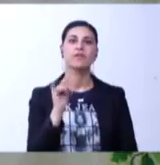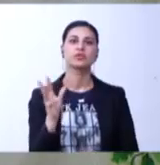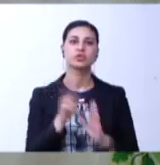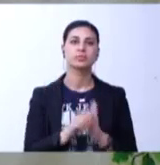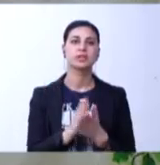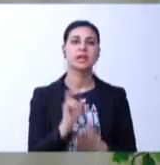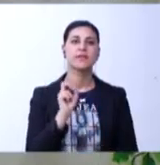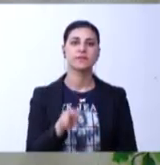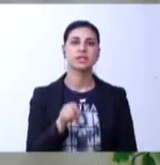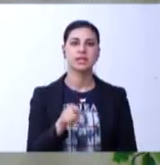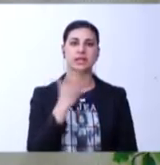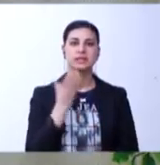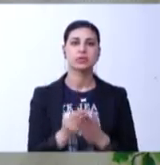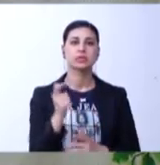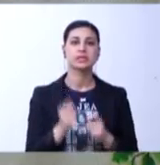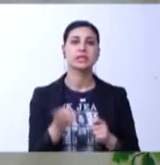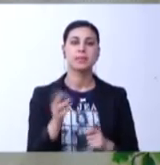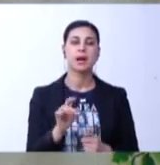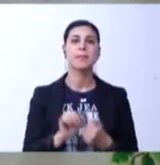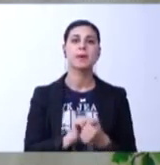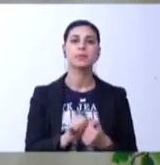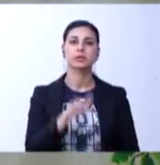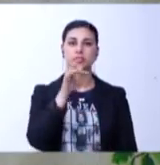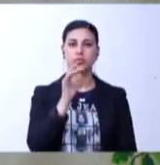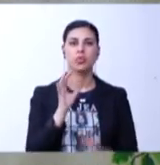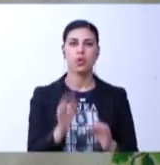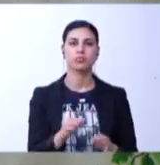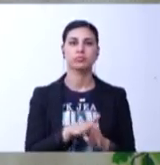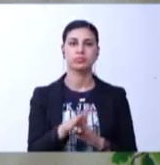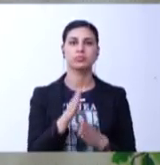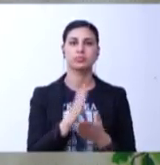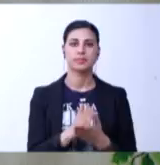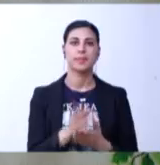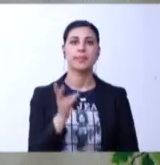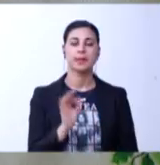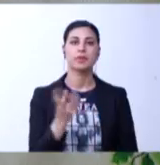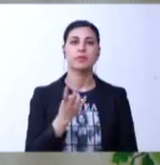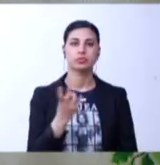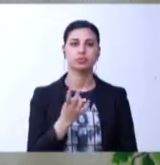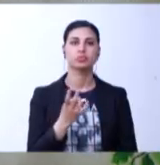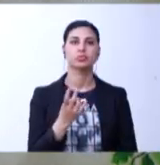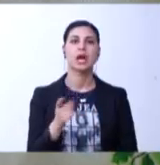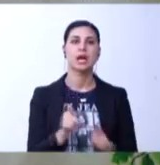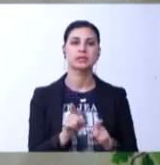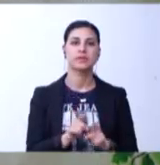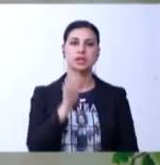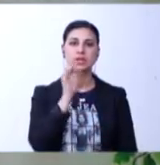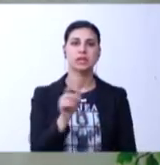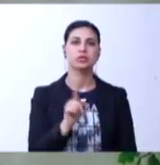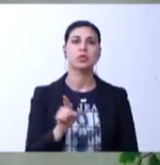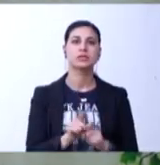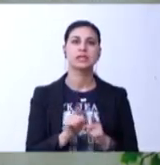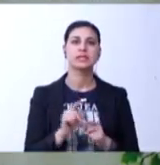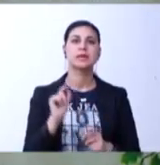შემცველია ვიდრე საკუთრი რძე, მაგრამ ფერმენტაციის შედეგად კონცენტრირებული ხდება. მაგრამ უნდა აგრეთვე გითხრათ, რომ